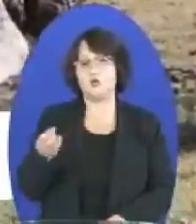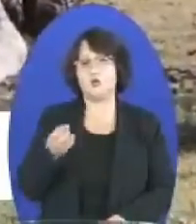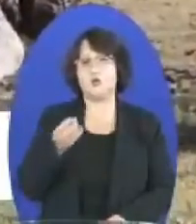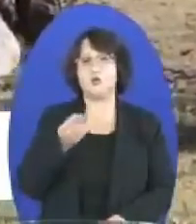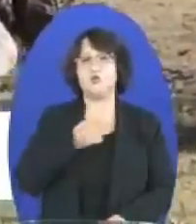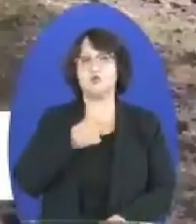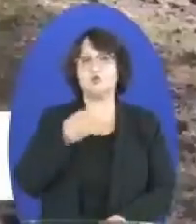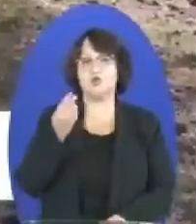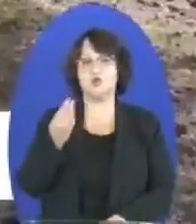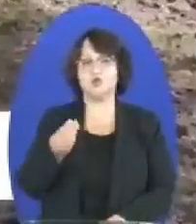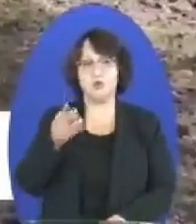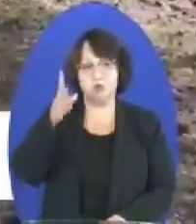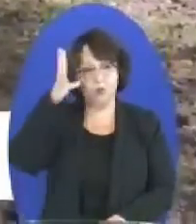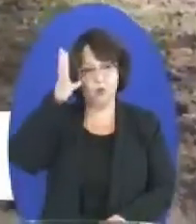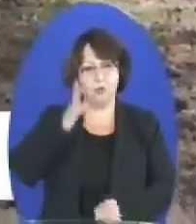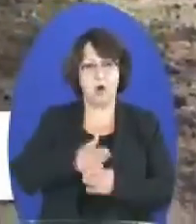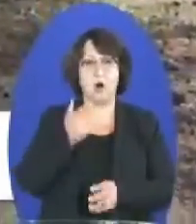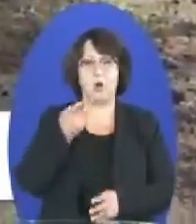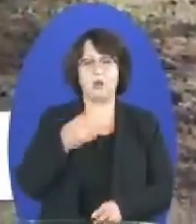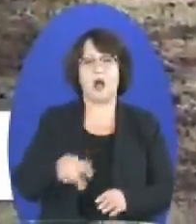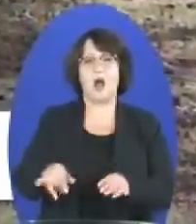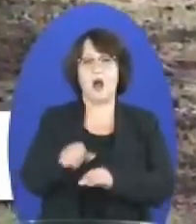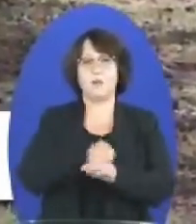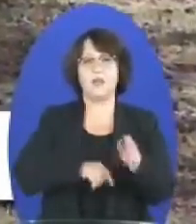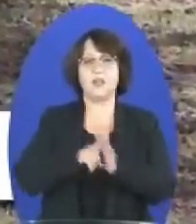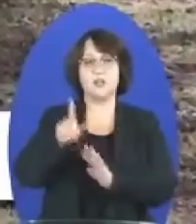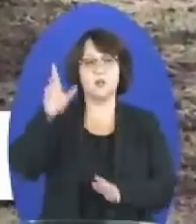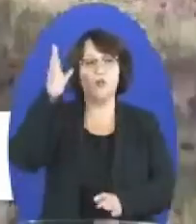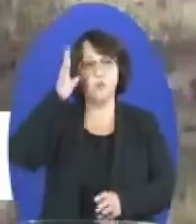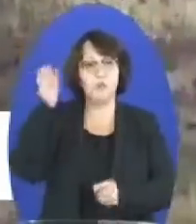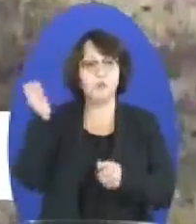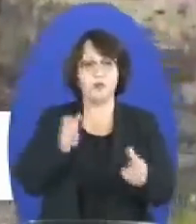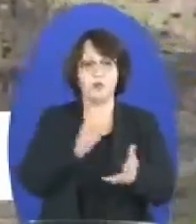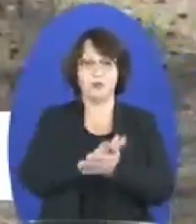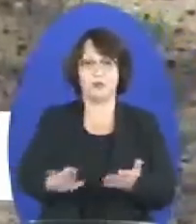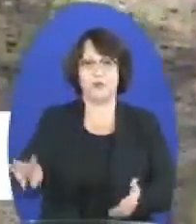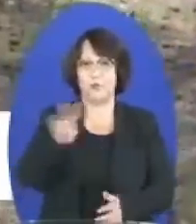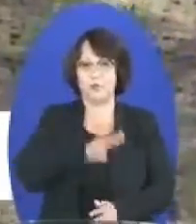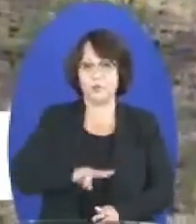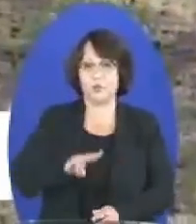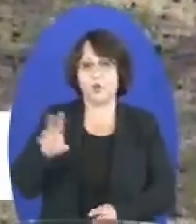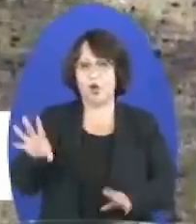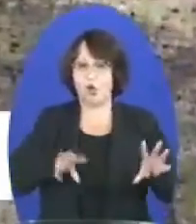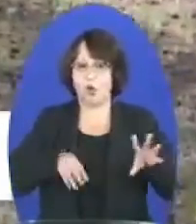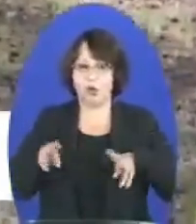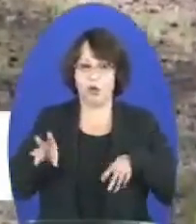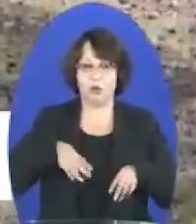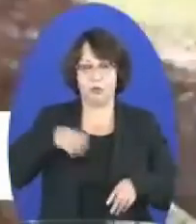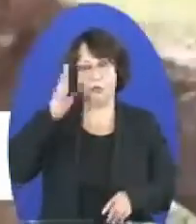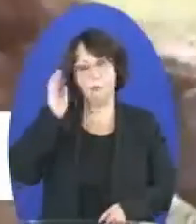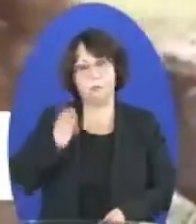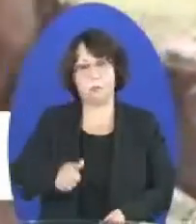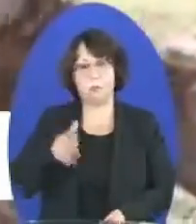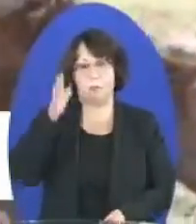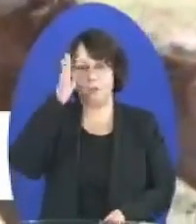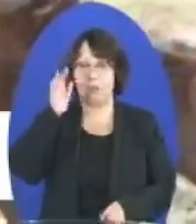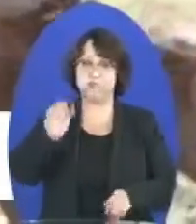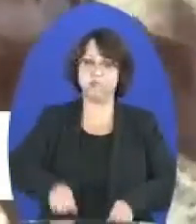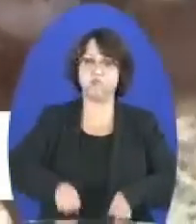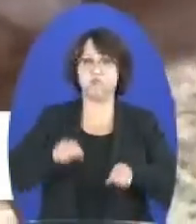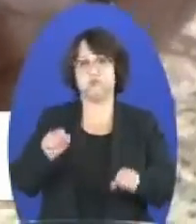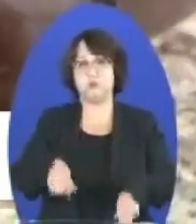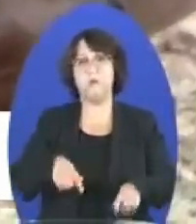бий. Говалтай аймгийн Халиун сумын нутагт ирсэн ихний ээлжийн буган сүрэг шин нутагта аль хэдийн дасан зогцсон хэмээн ил маллагч Насанбат хэлж